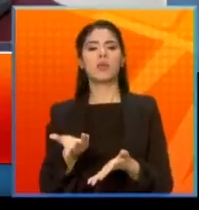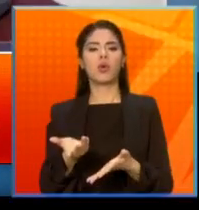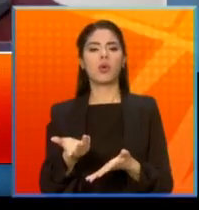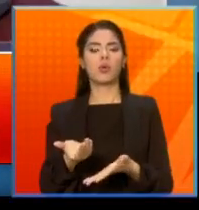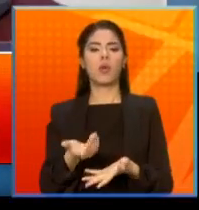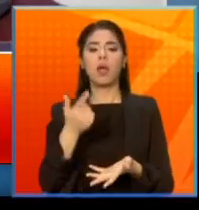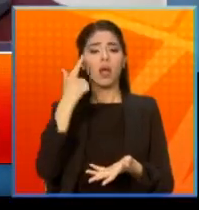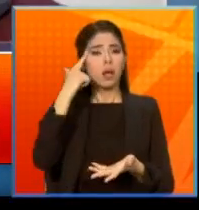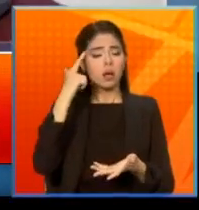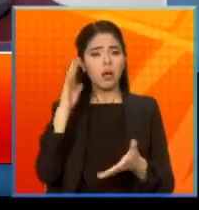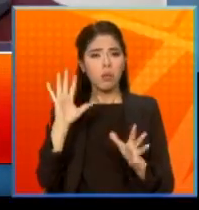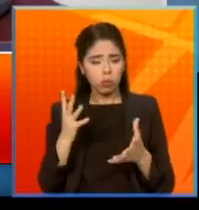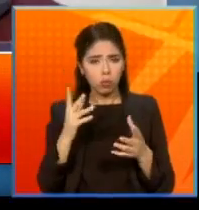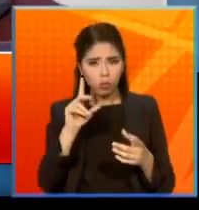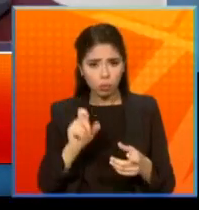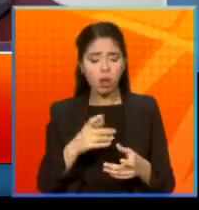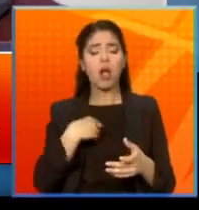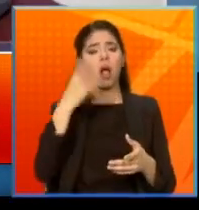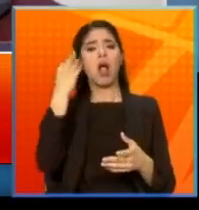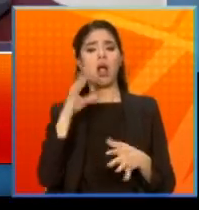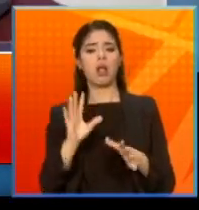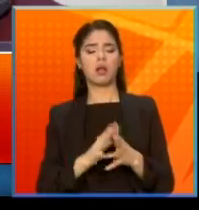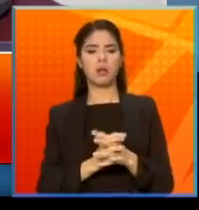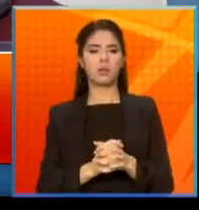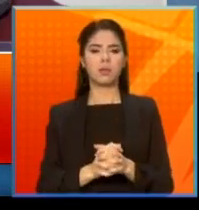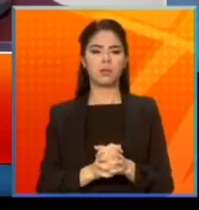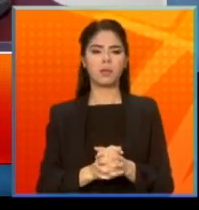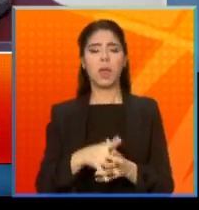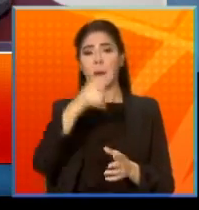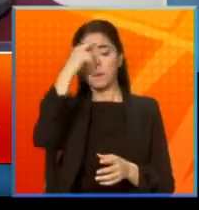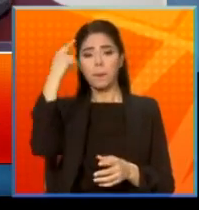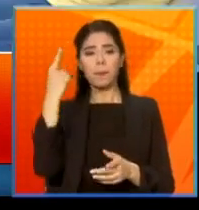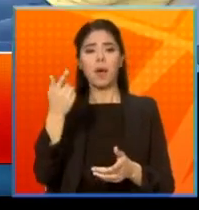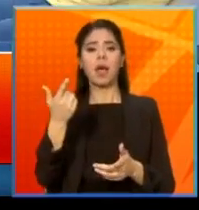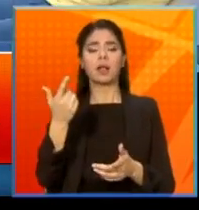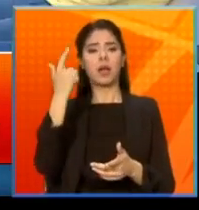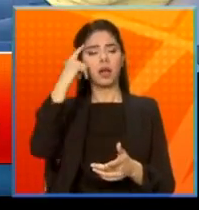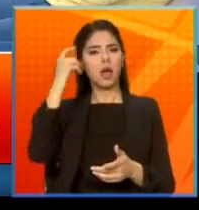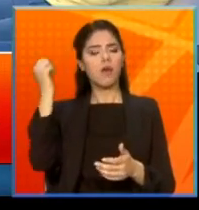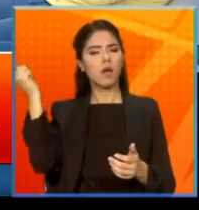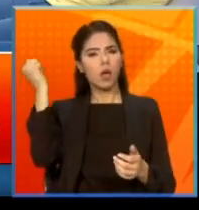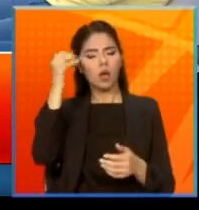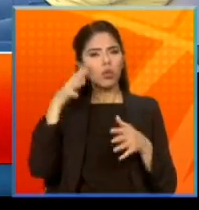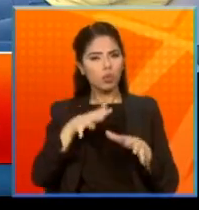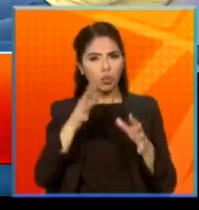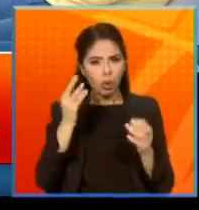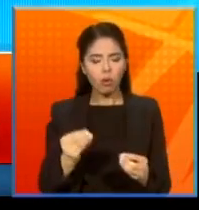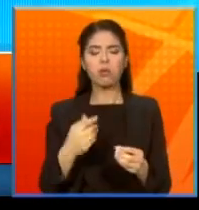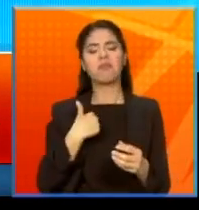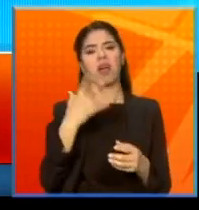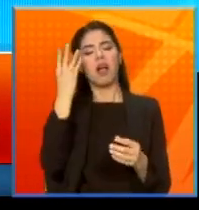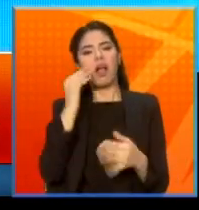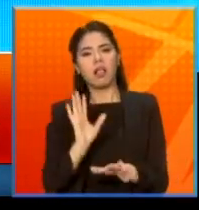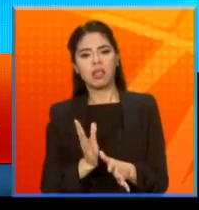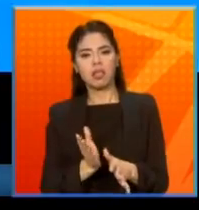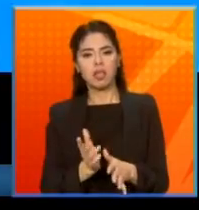kafayı mı kırıyor etmesin. Ne oluyor bilmiyorum ki yani. Hani gidiyoruz ben bir yerde artık. Olabilir belki düşüyor kafayı mı vuruyor lop mop bir şeyler falan diyorlar ya